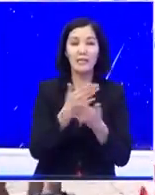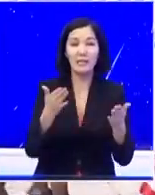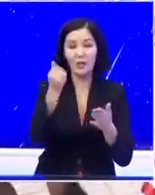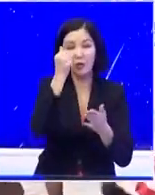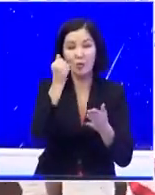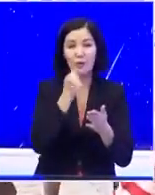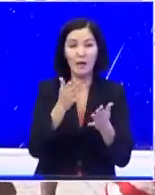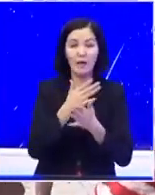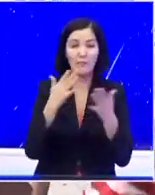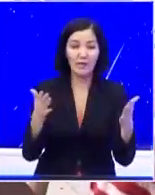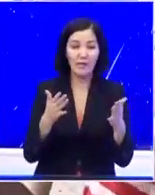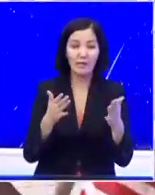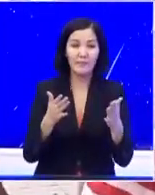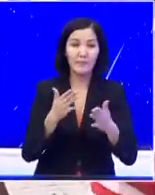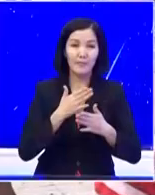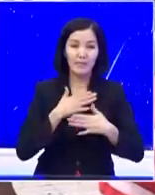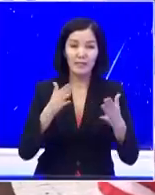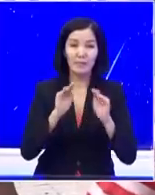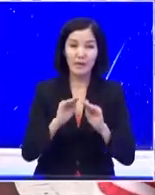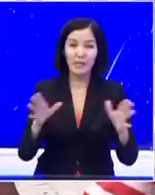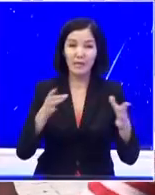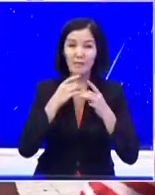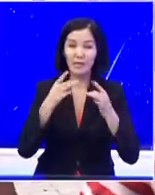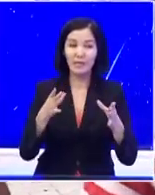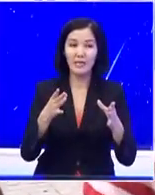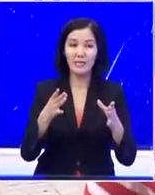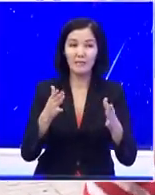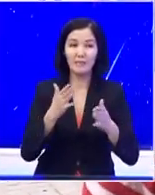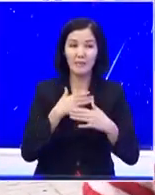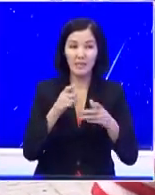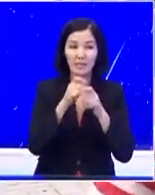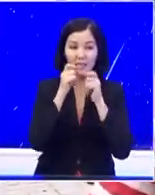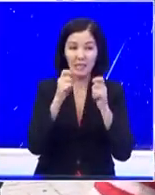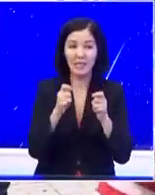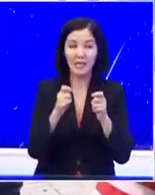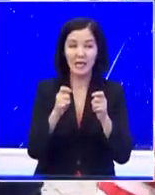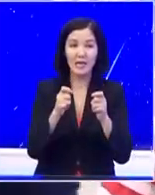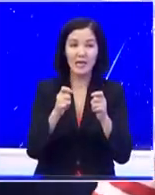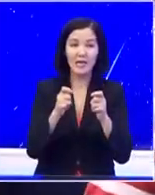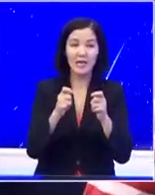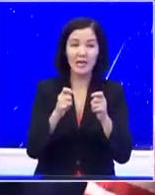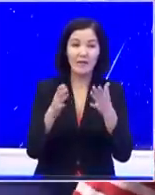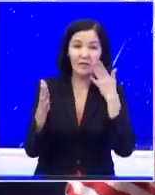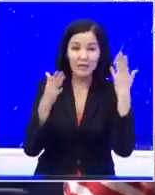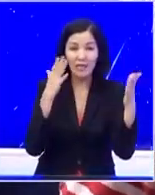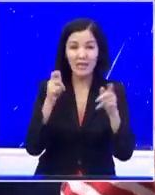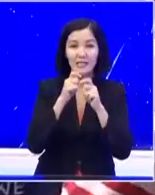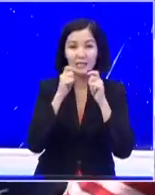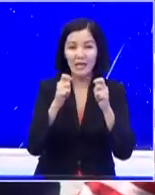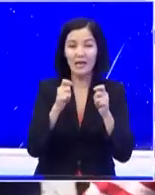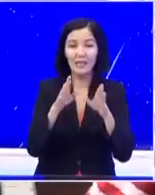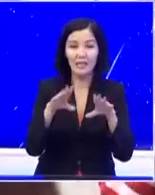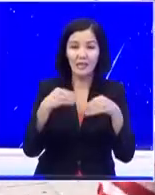рахмет. Осы біздің балалар мерекелеріне бізге осындай көңілімізді көтеріп және осындай